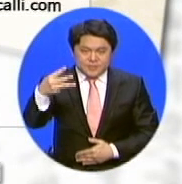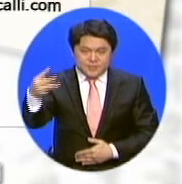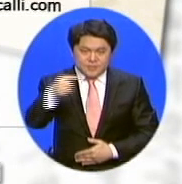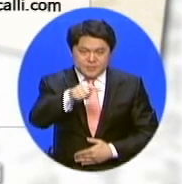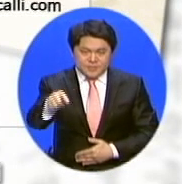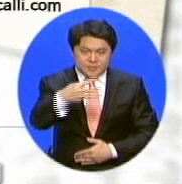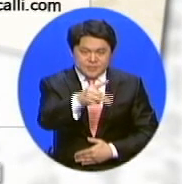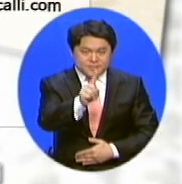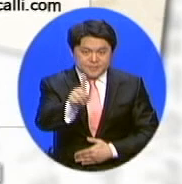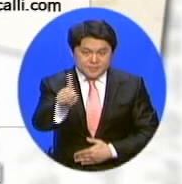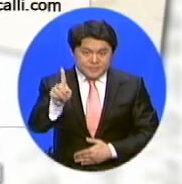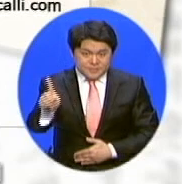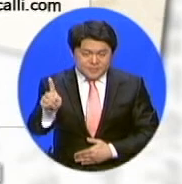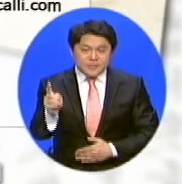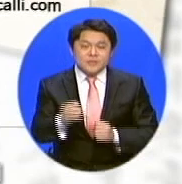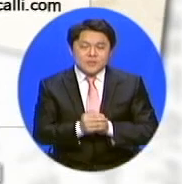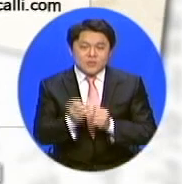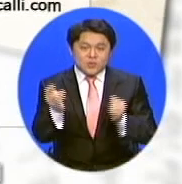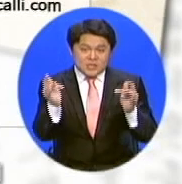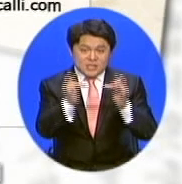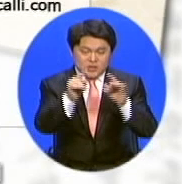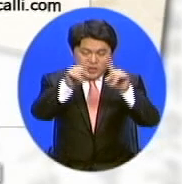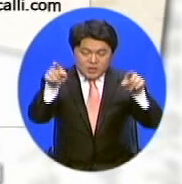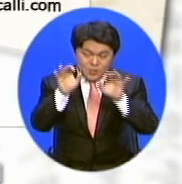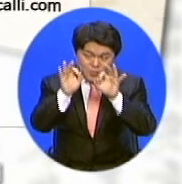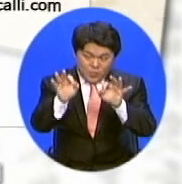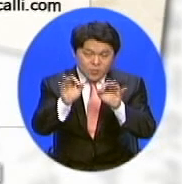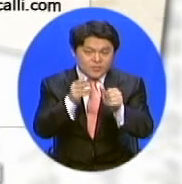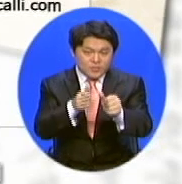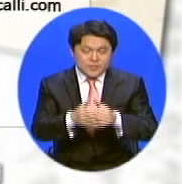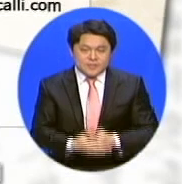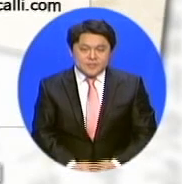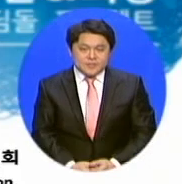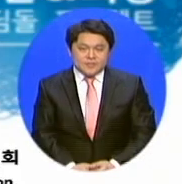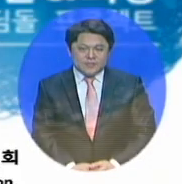02-2233국에 3111번 또는 홈페이지를 참조하시기 바랍니다.